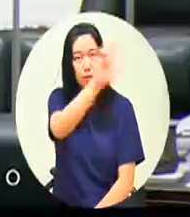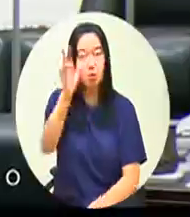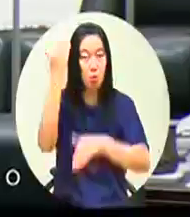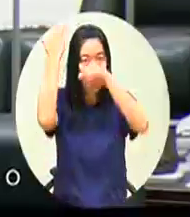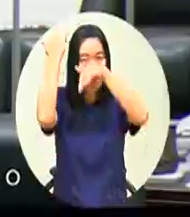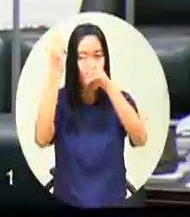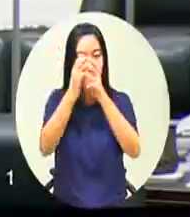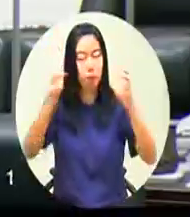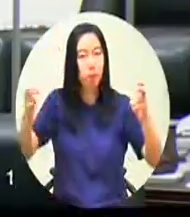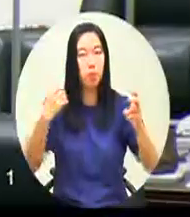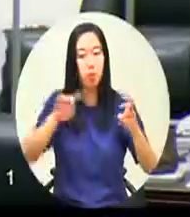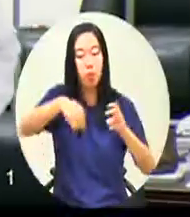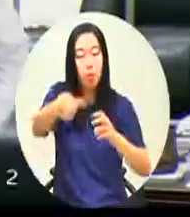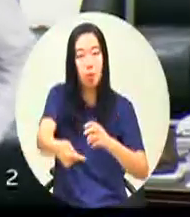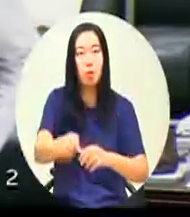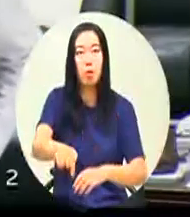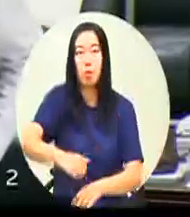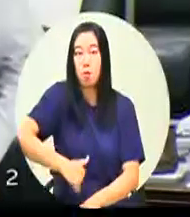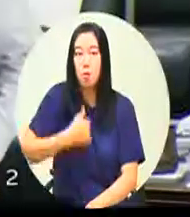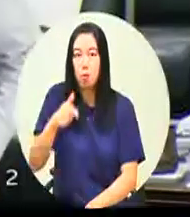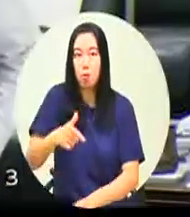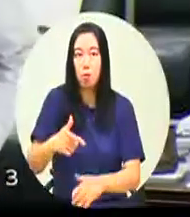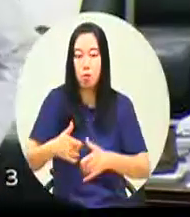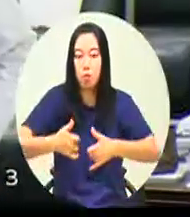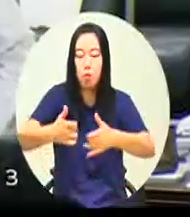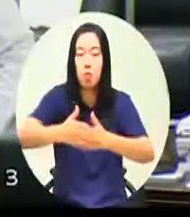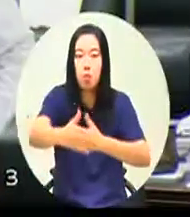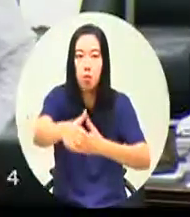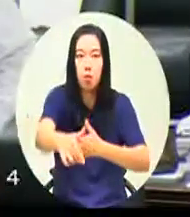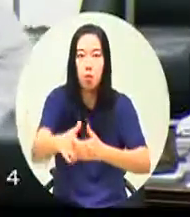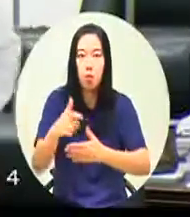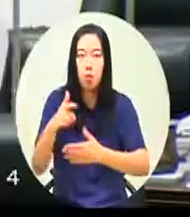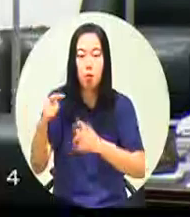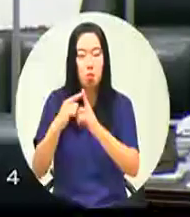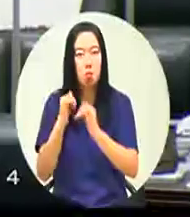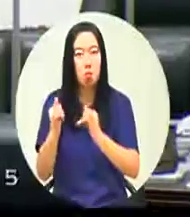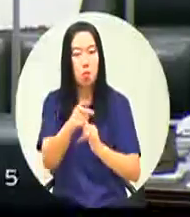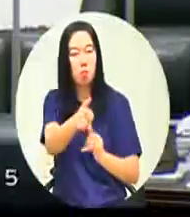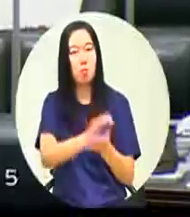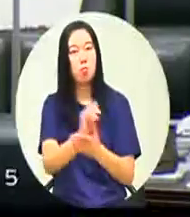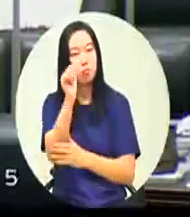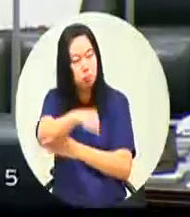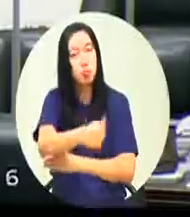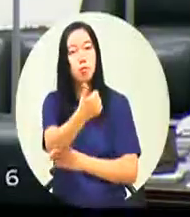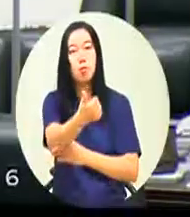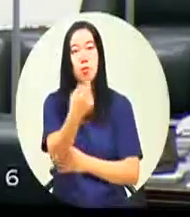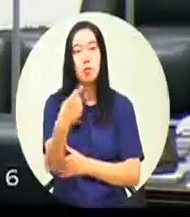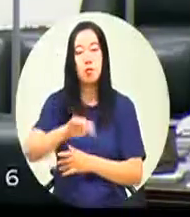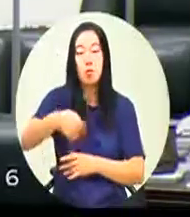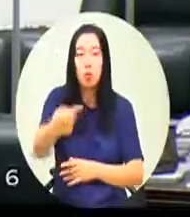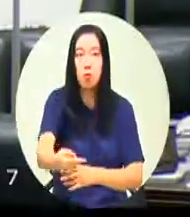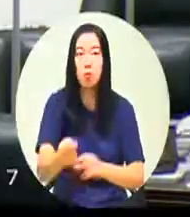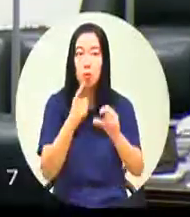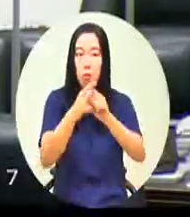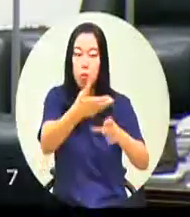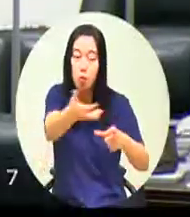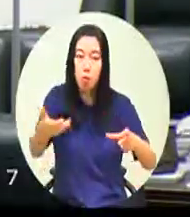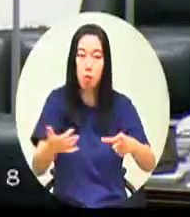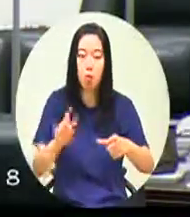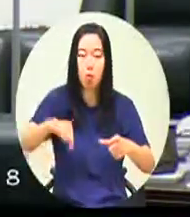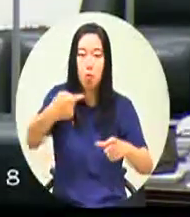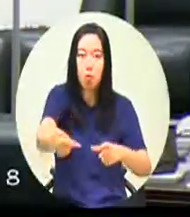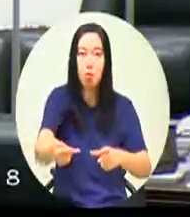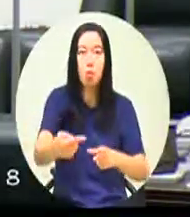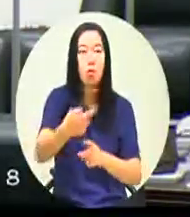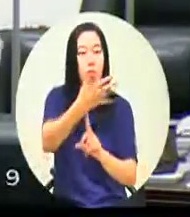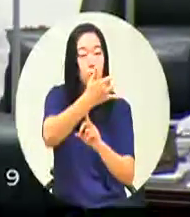往下一点，事实上那一段的疏浚很多人是满意的，但是呢又往下去了，到中潭下去一直到旗山